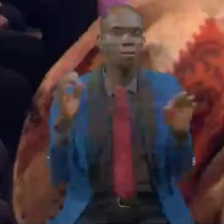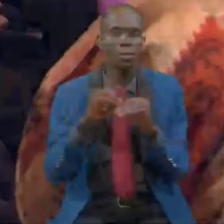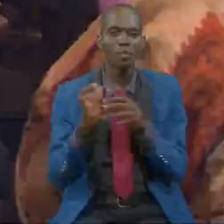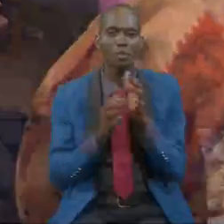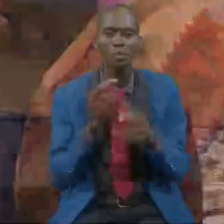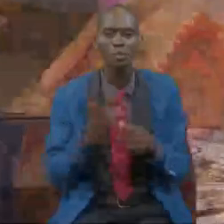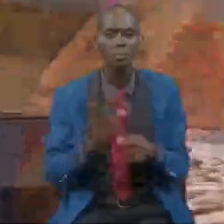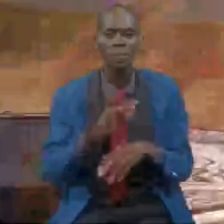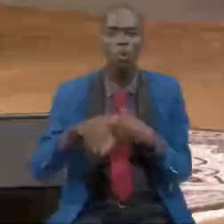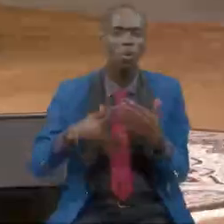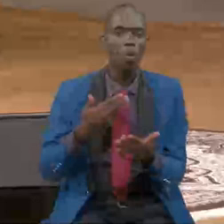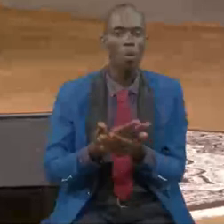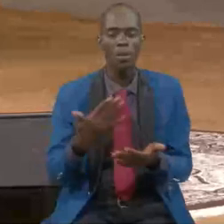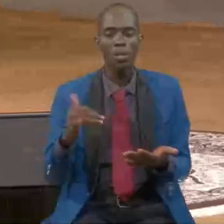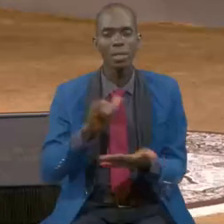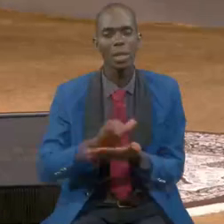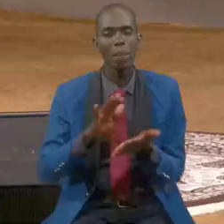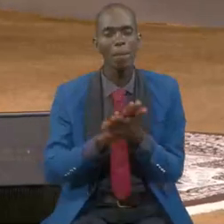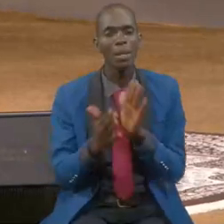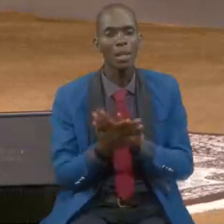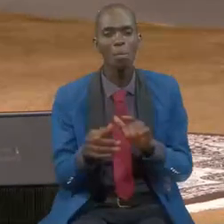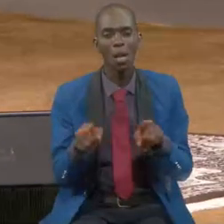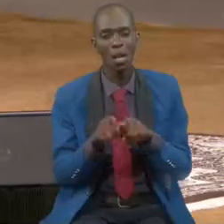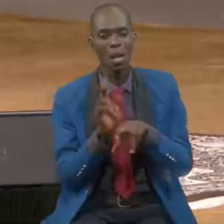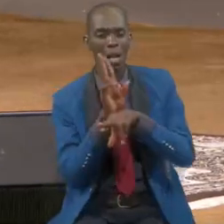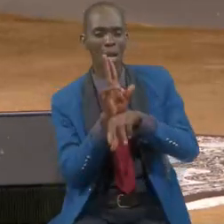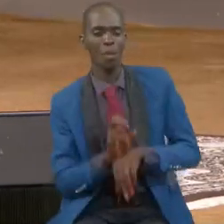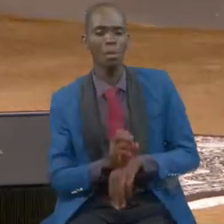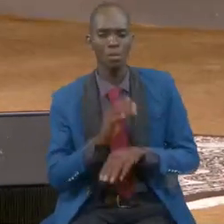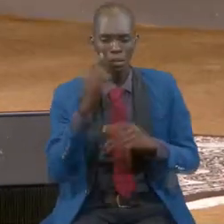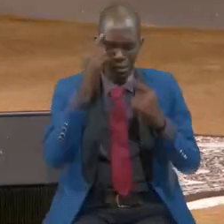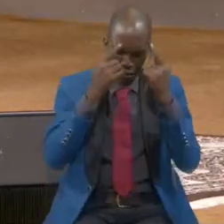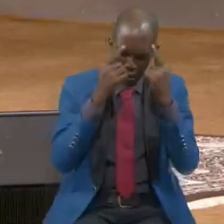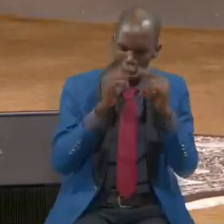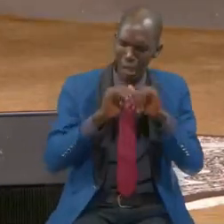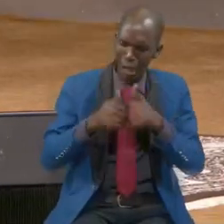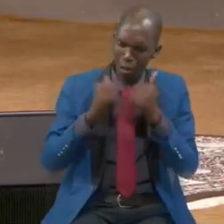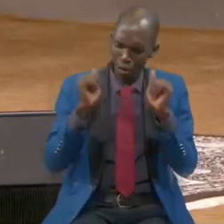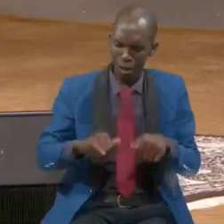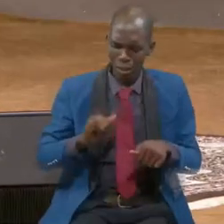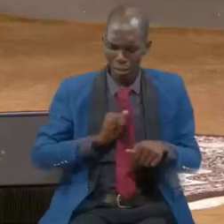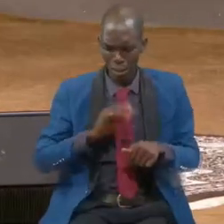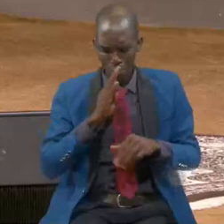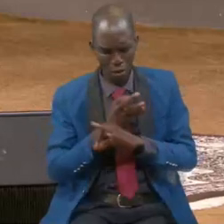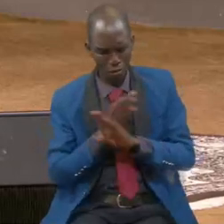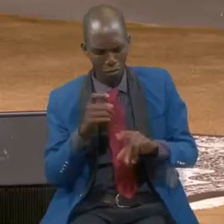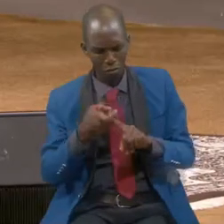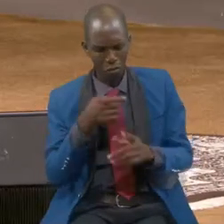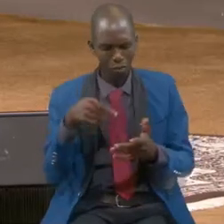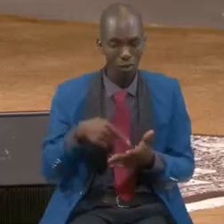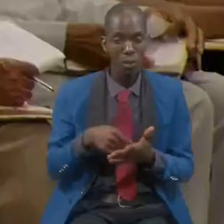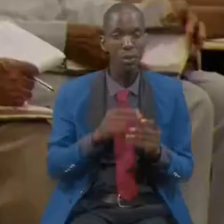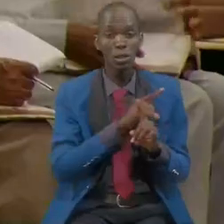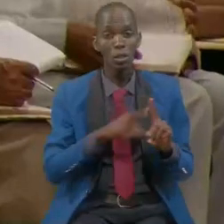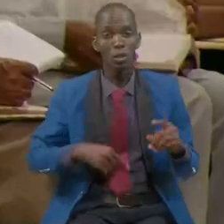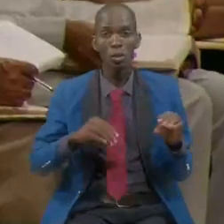Toutes les choses qui viennent comme habitude, c'est ainsi que vous continuez, vous demandez comment je peux m'en sortir,